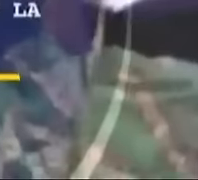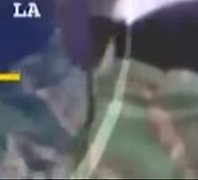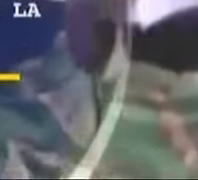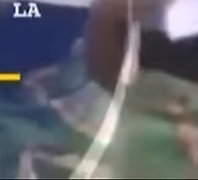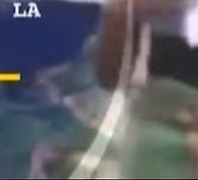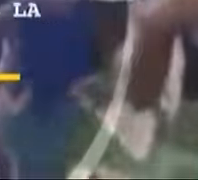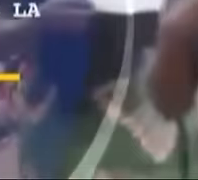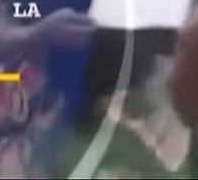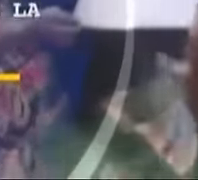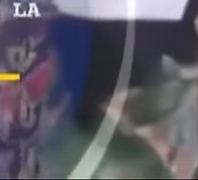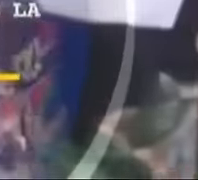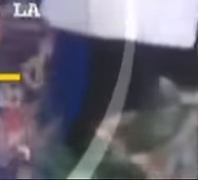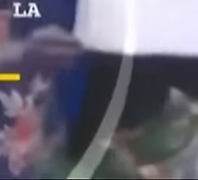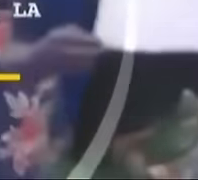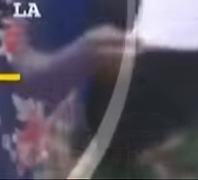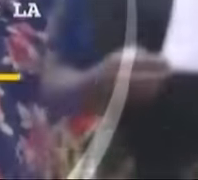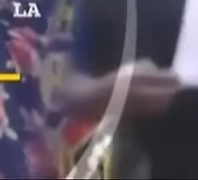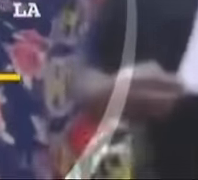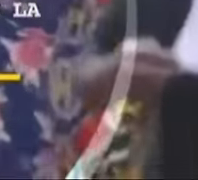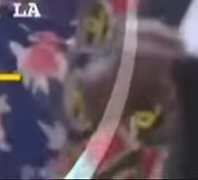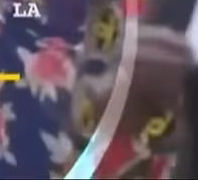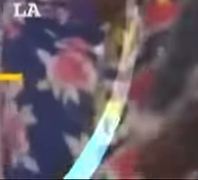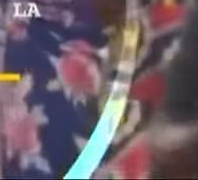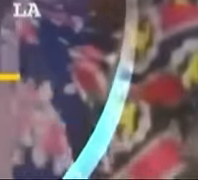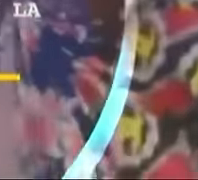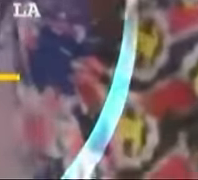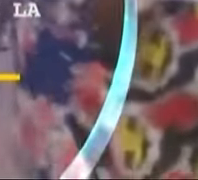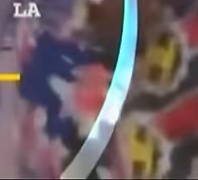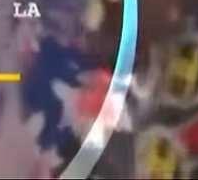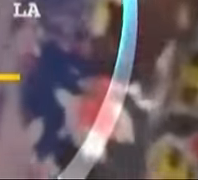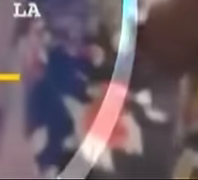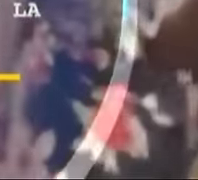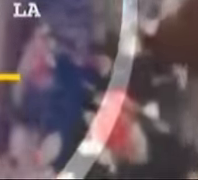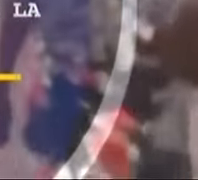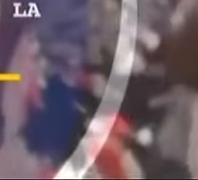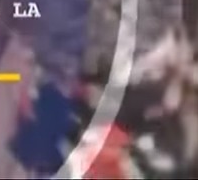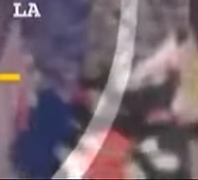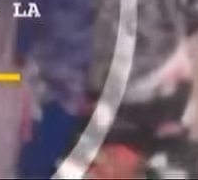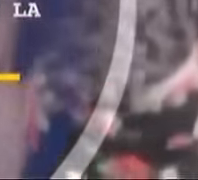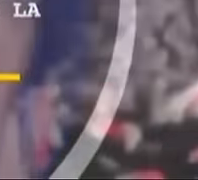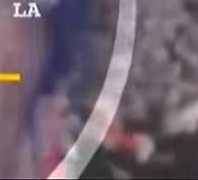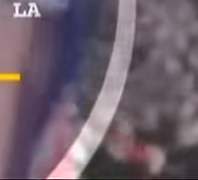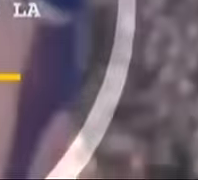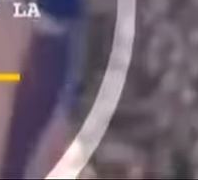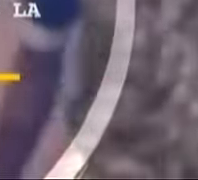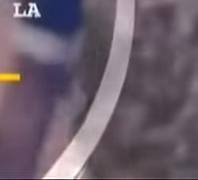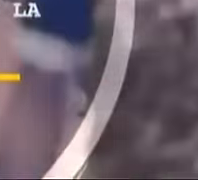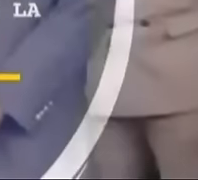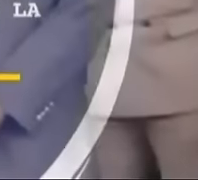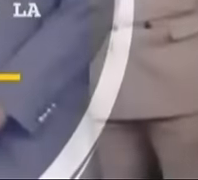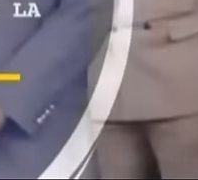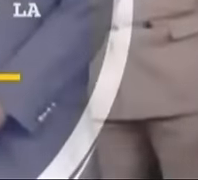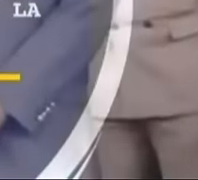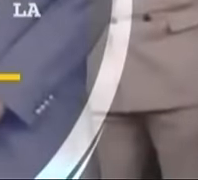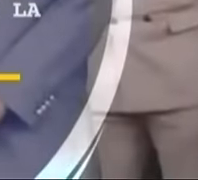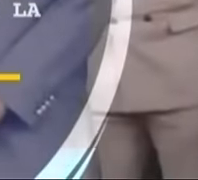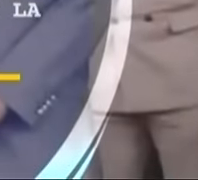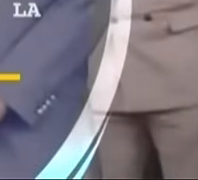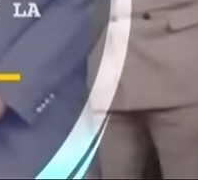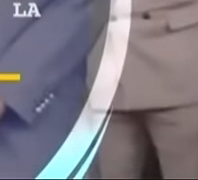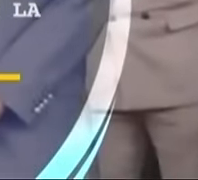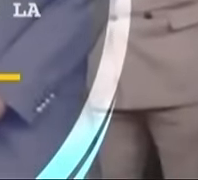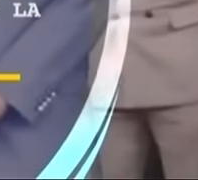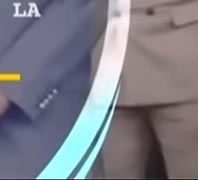RDC qui se sont levées pour implorer la grâce et la faveur divine. Celles de l'Équateur ont organisé